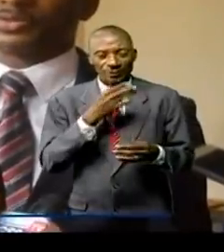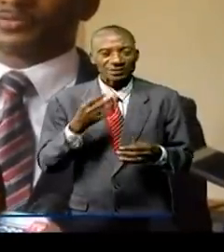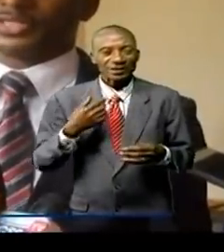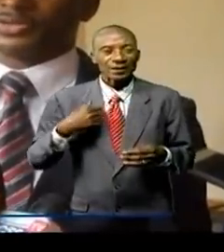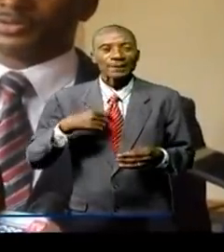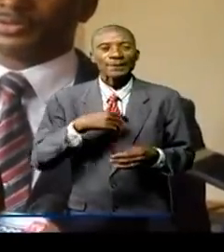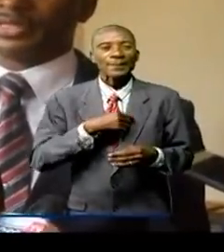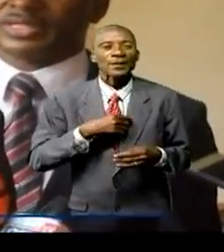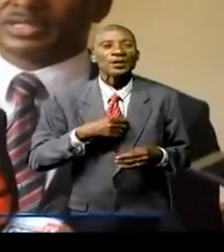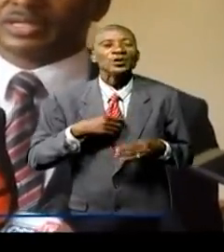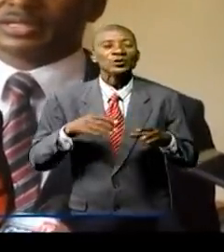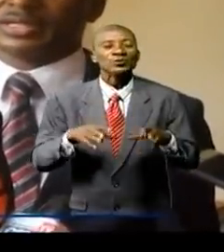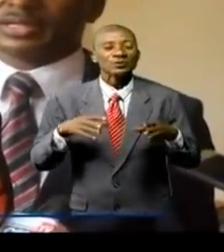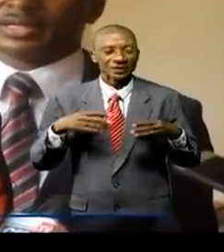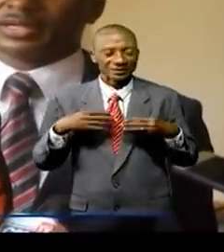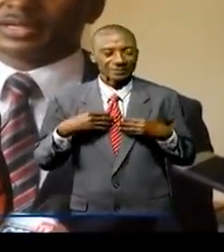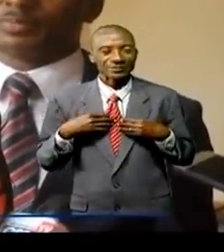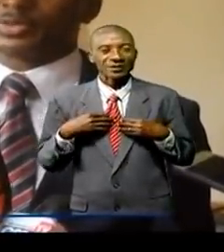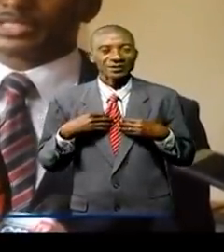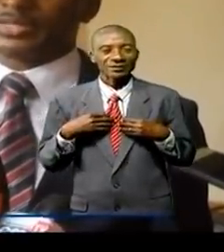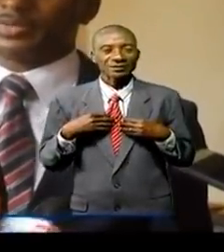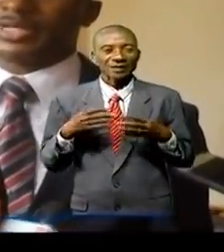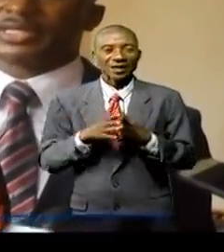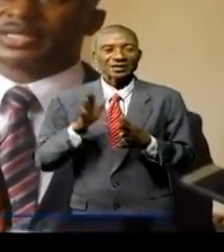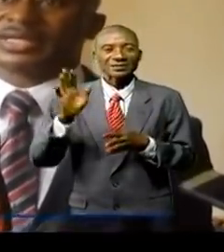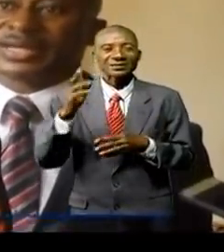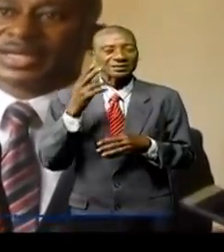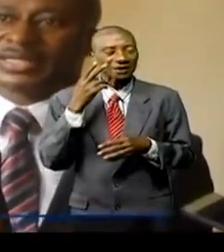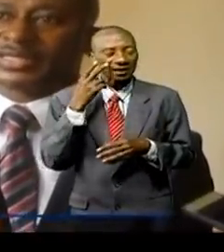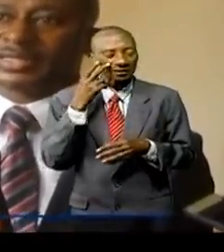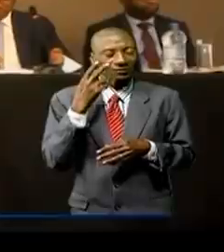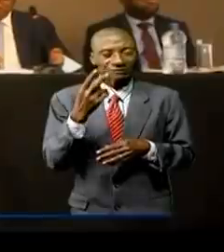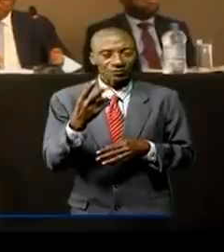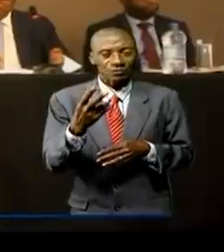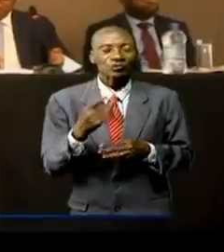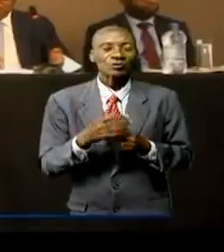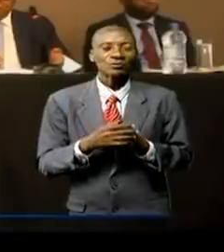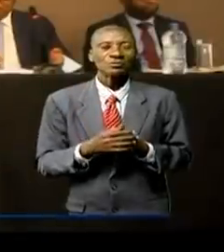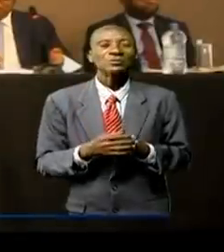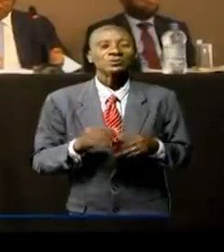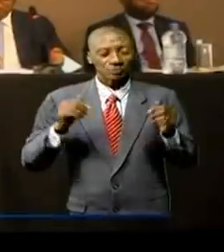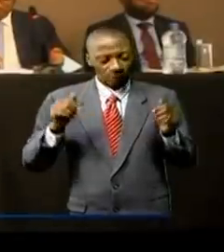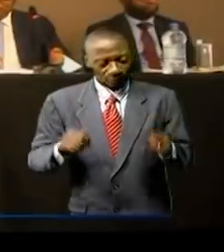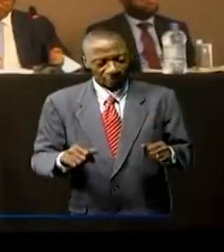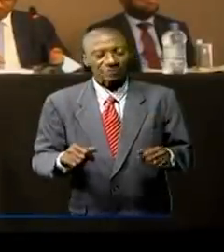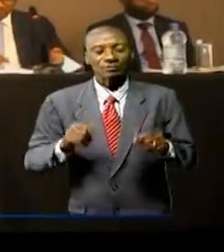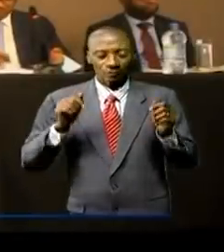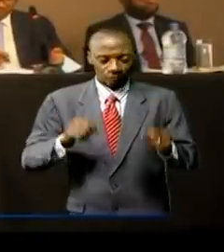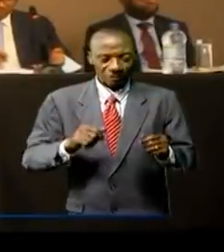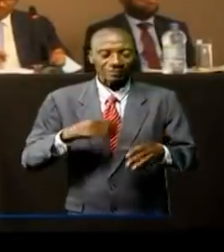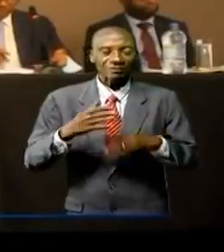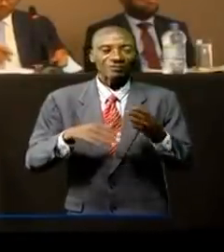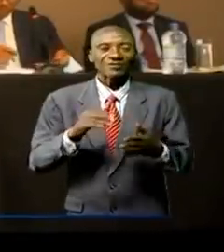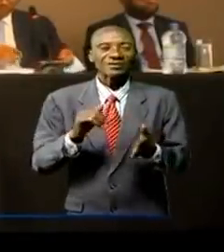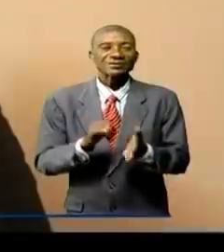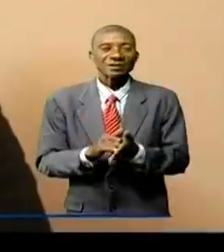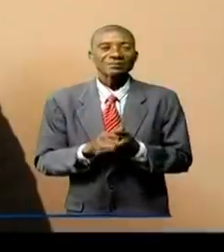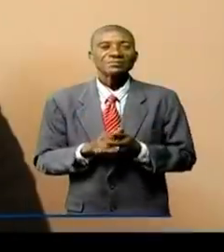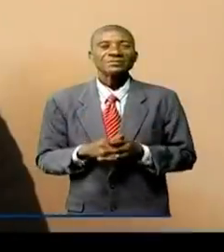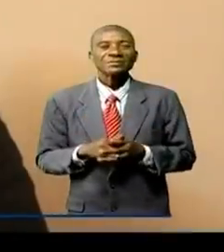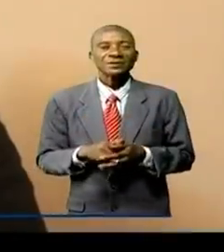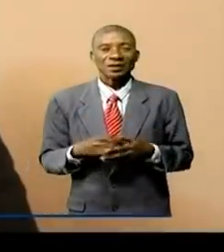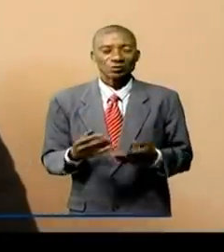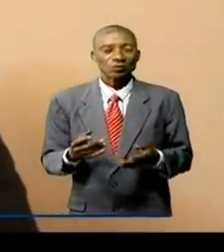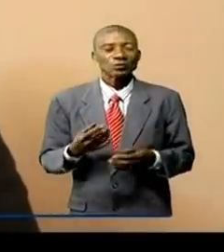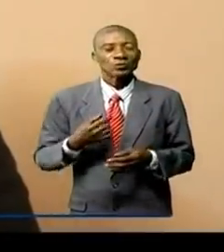une vision qui est possible et qui est réalisable dans le contexte de cette loi sur la